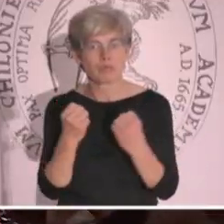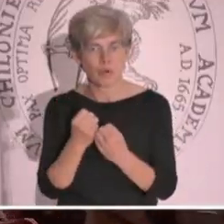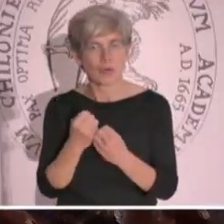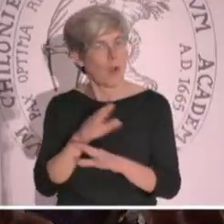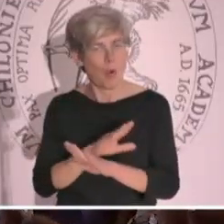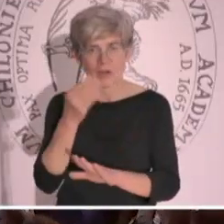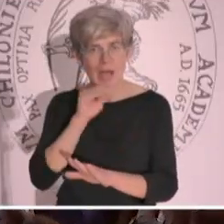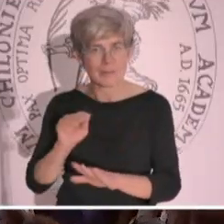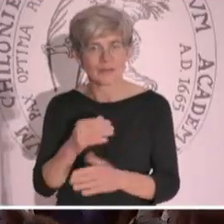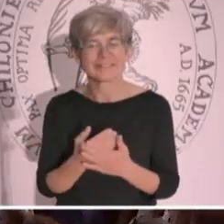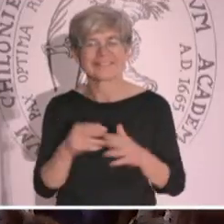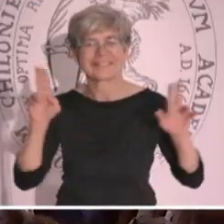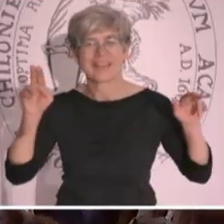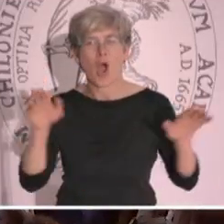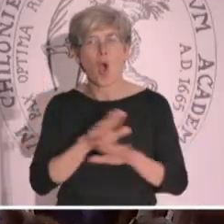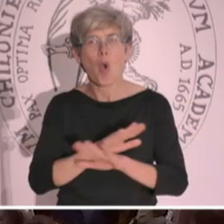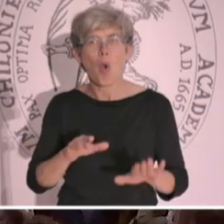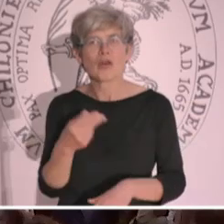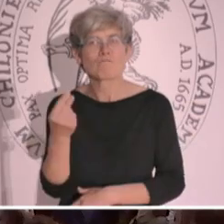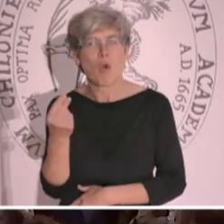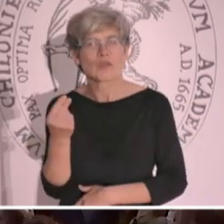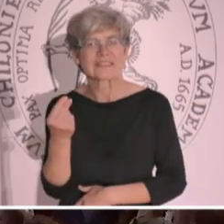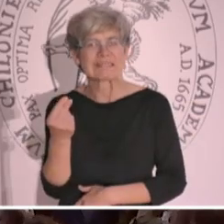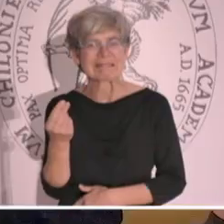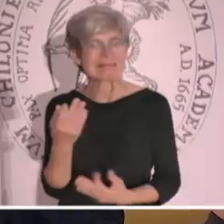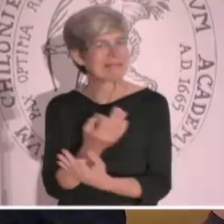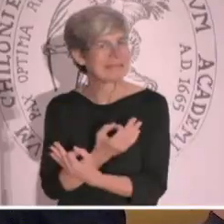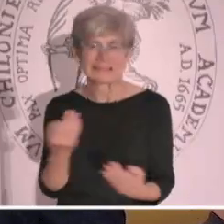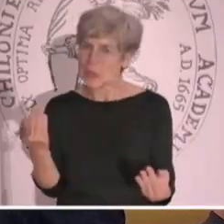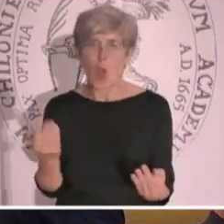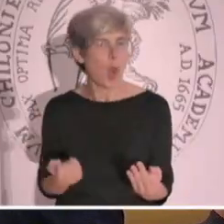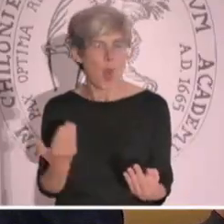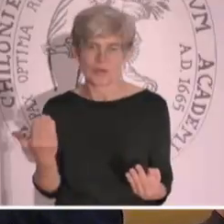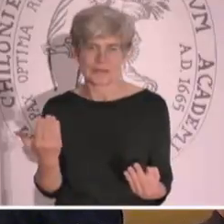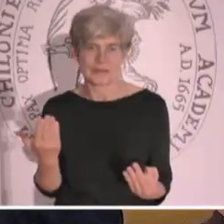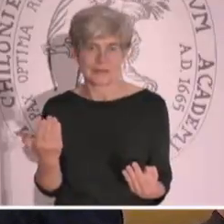los. Ist ja auch was dran, wer noch Fragen hat zur Finanzierung.